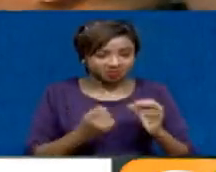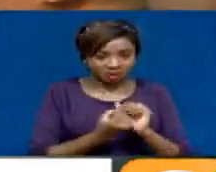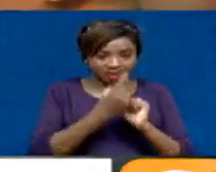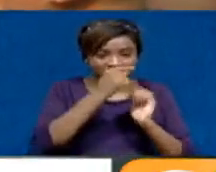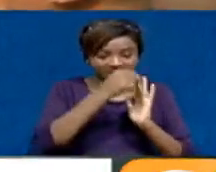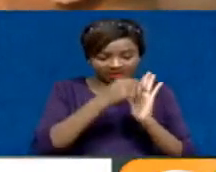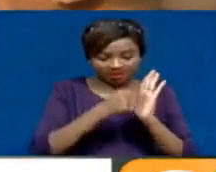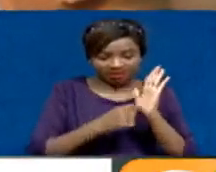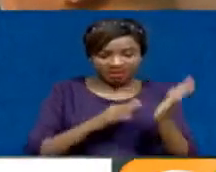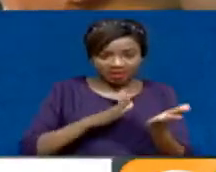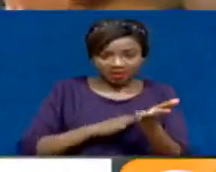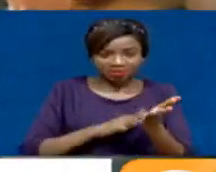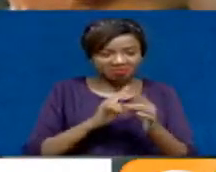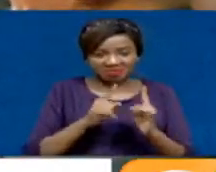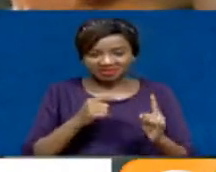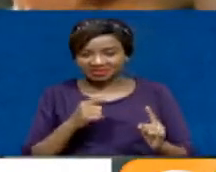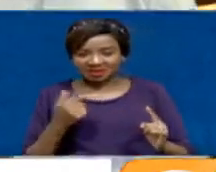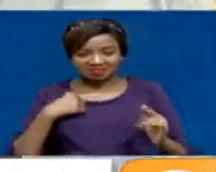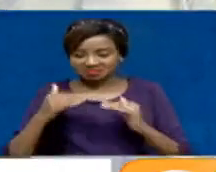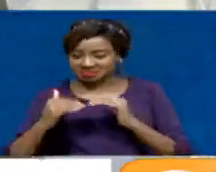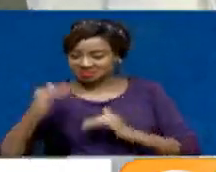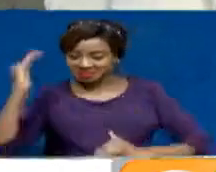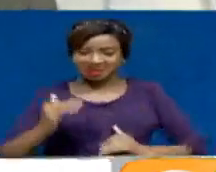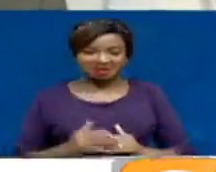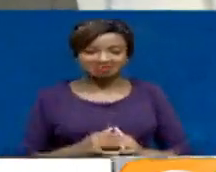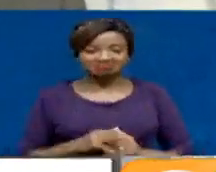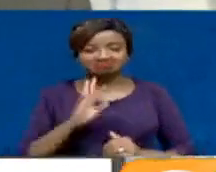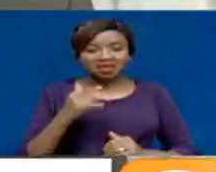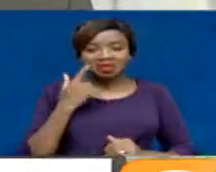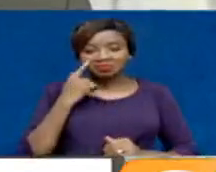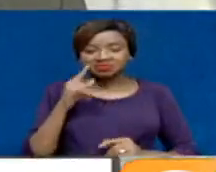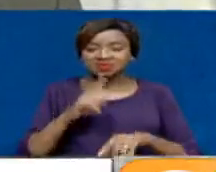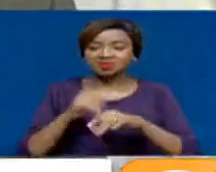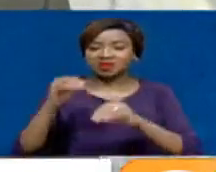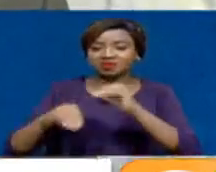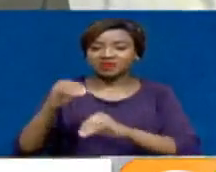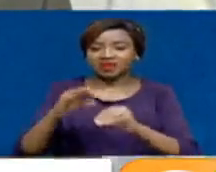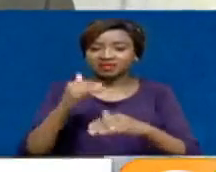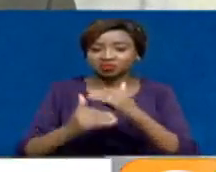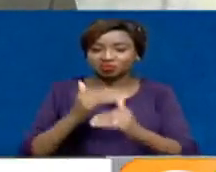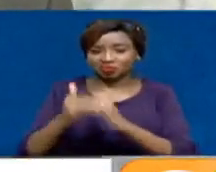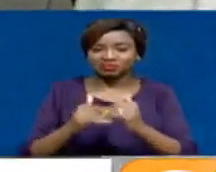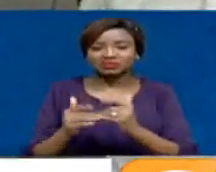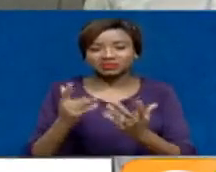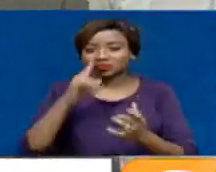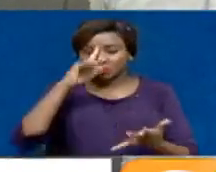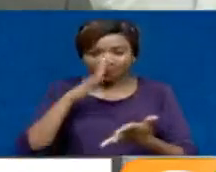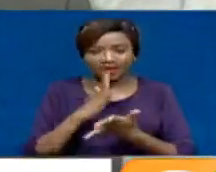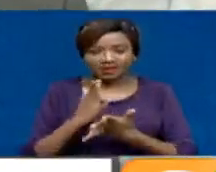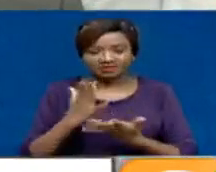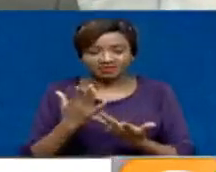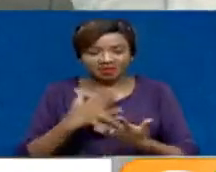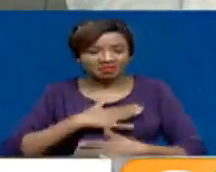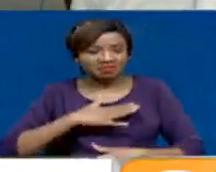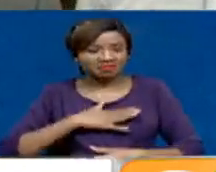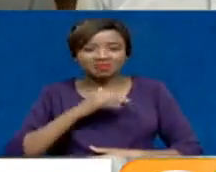vyama tofauti hakuna aliyemkaribia. You know, you go to an election process believing in a cause and ideology. It's